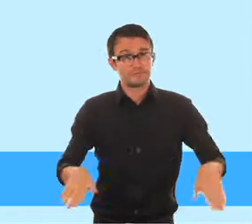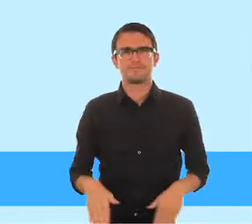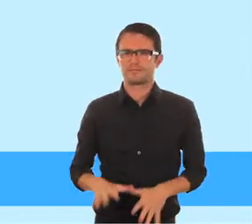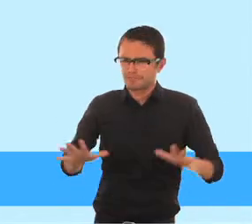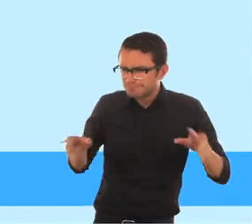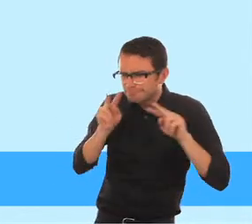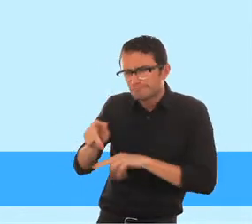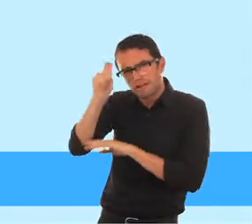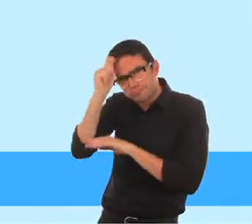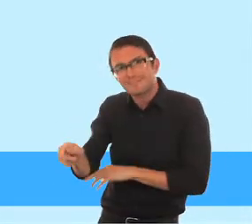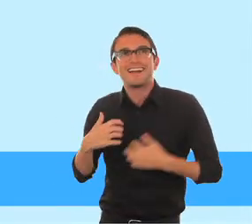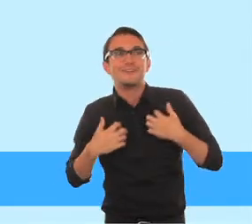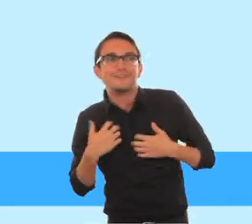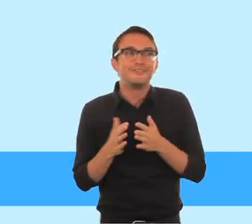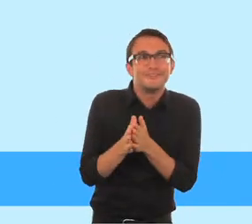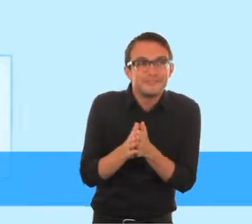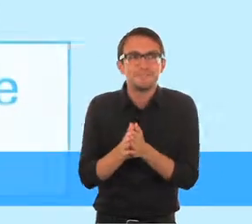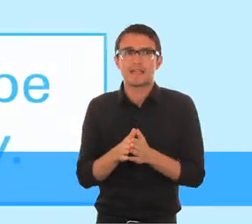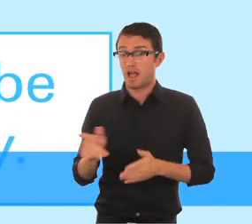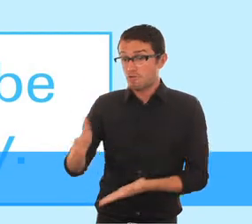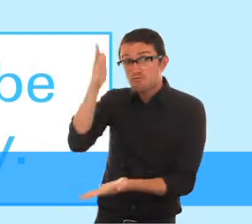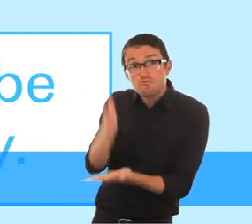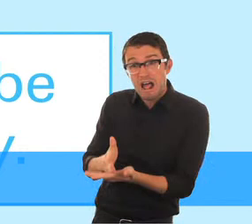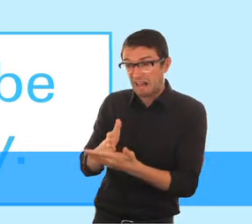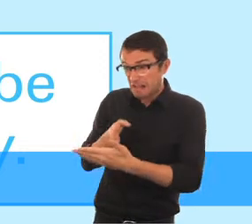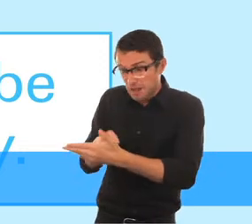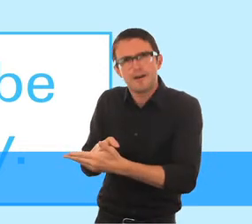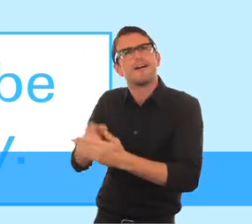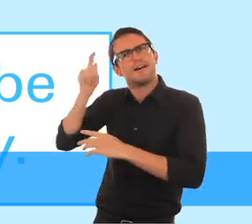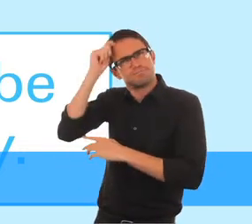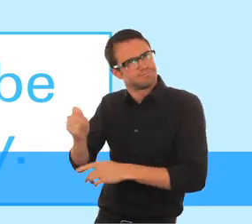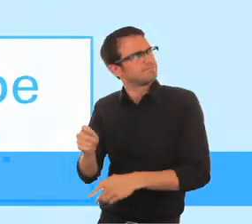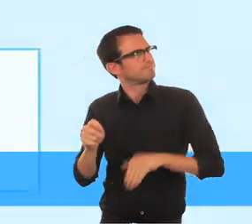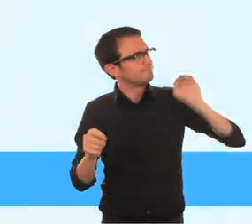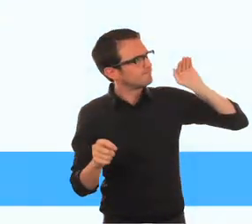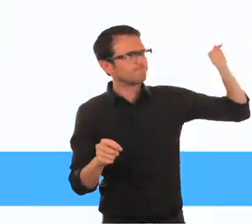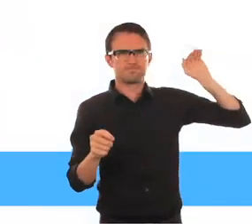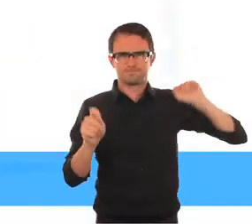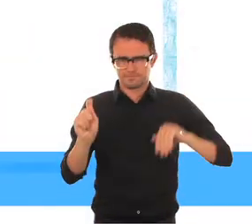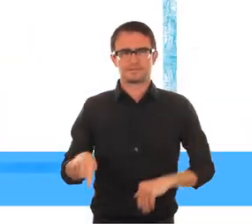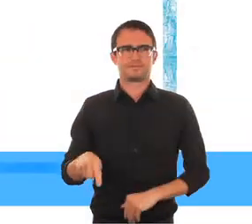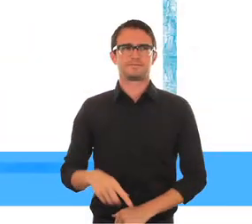servir au mieux leurs intérêts et garantir leur droit d'être entendus et pris au sérieux.